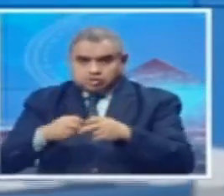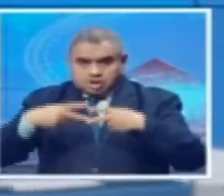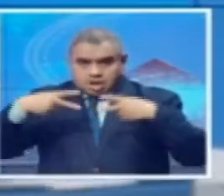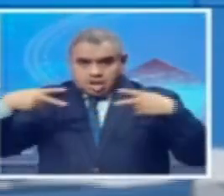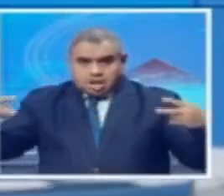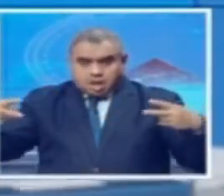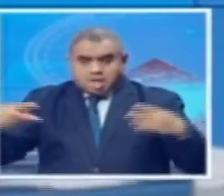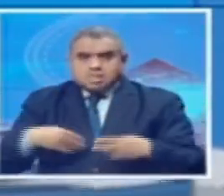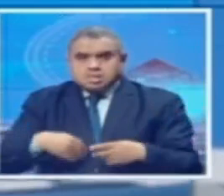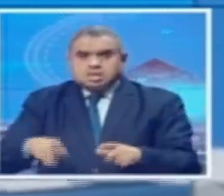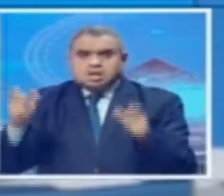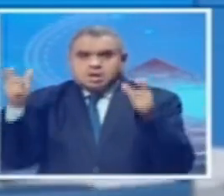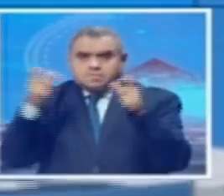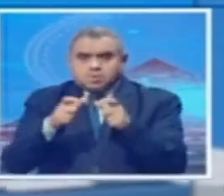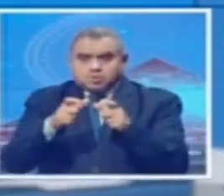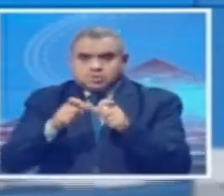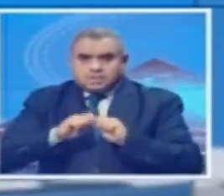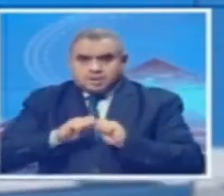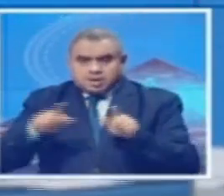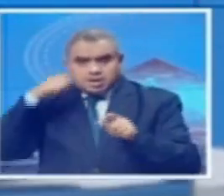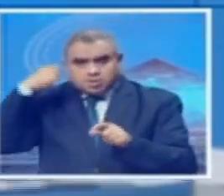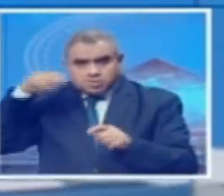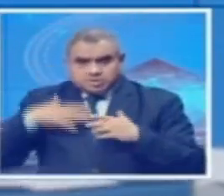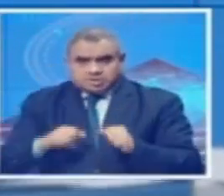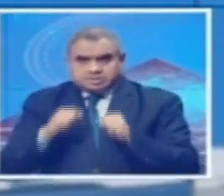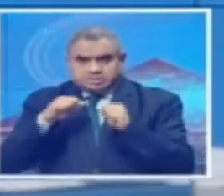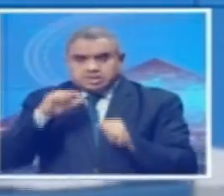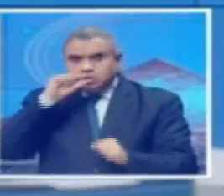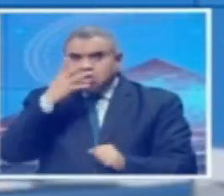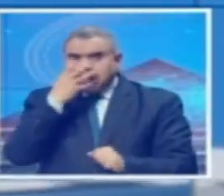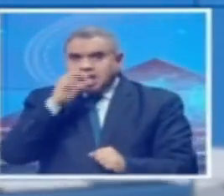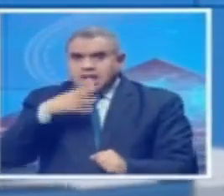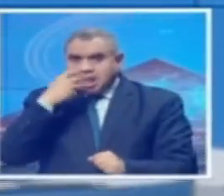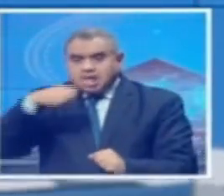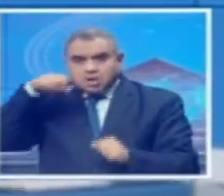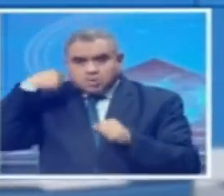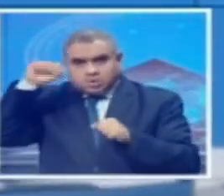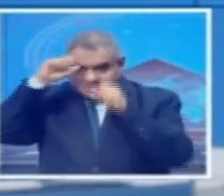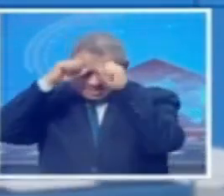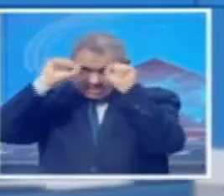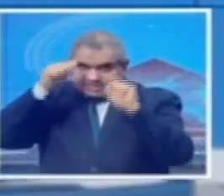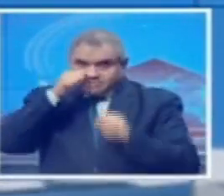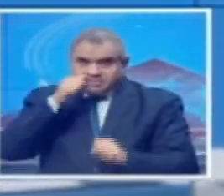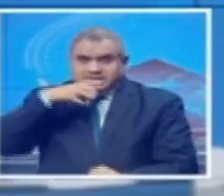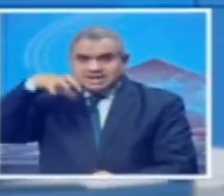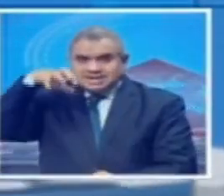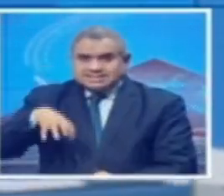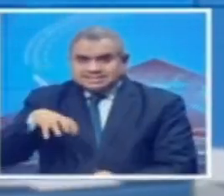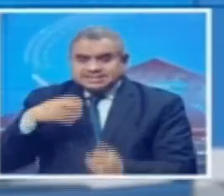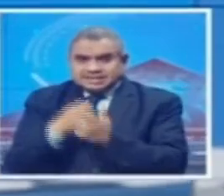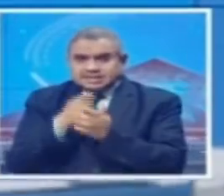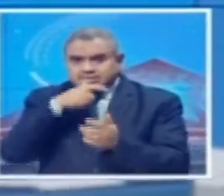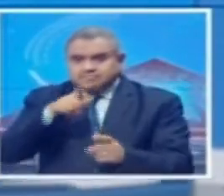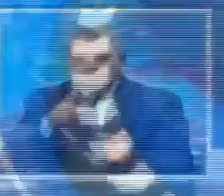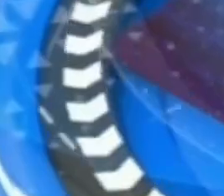النشرة المؤتمر الصحفي بين وزيرة الصحة الدكتورة هالة زايد وسفير الصين بالقاهرة لياو